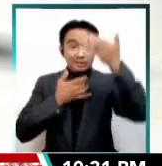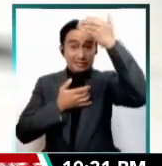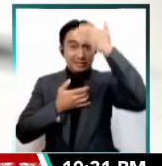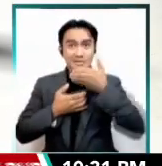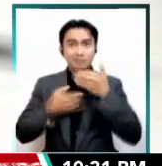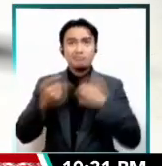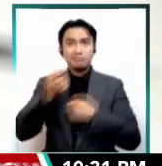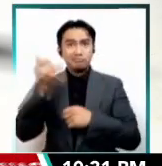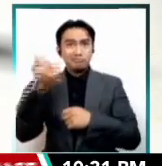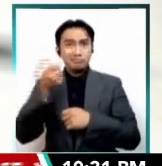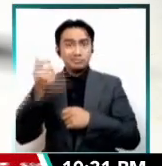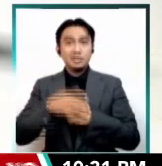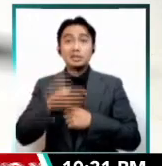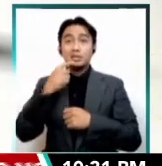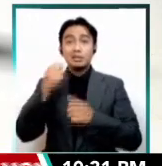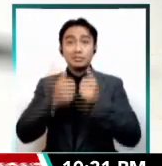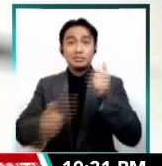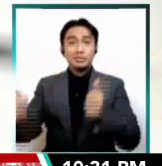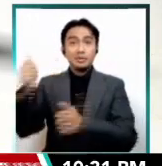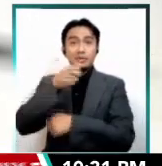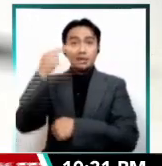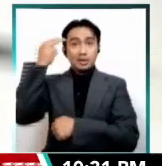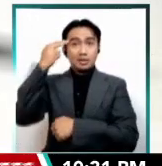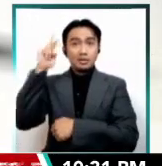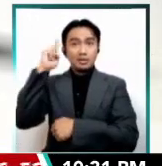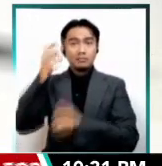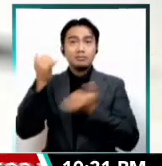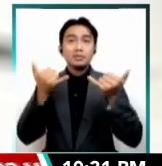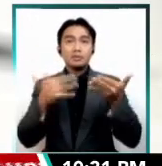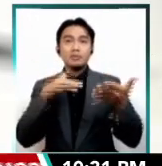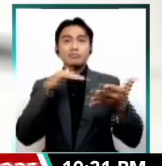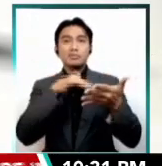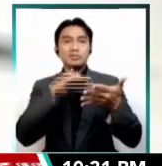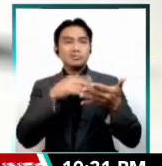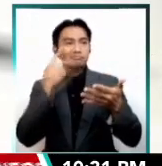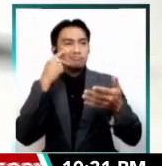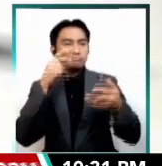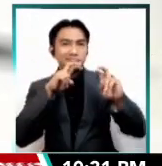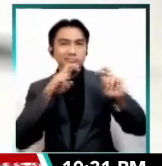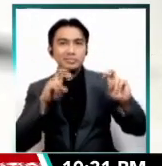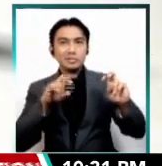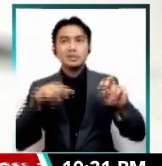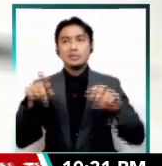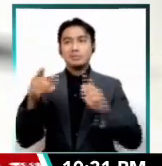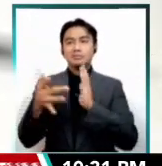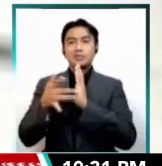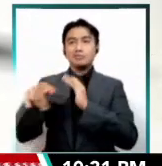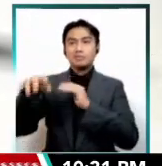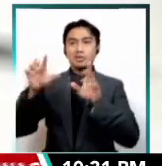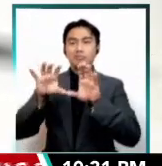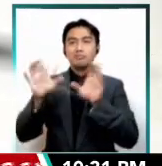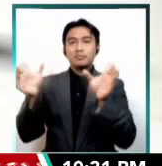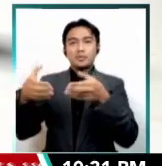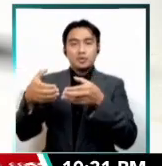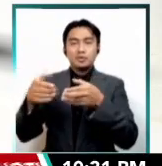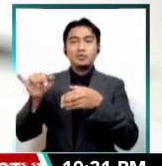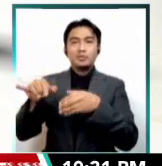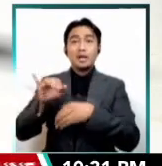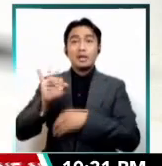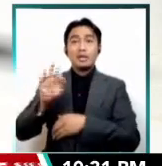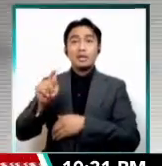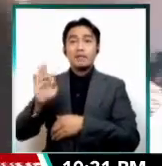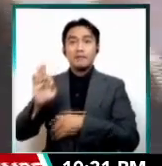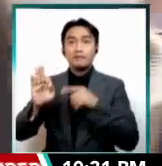ni Presidential Spokesperson Harry Roque, pinag-aaralan na ito ng Technical Working Group ng Interagency Task Force o